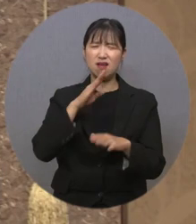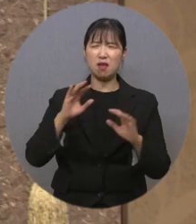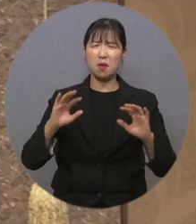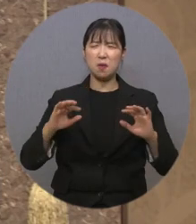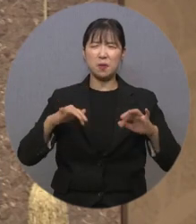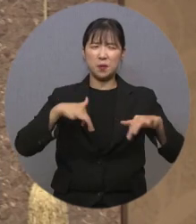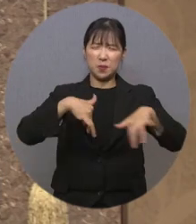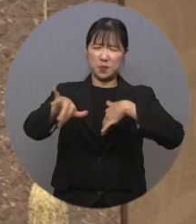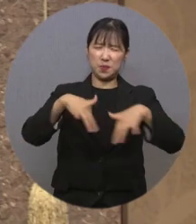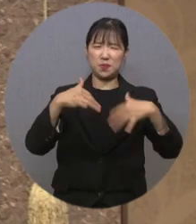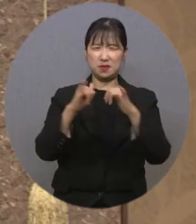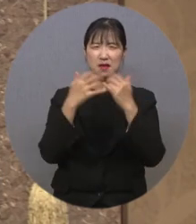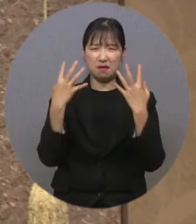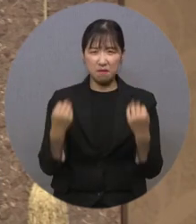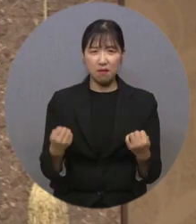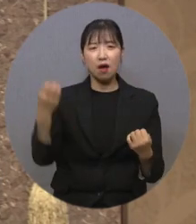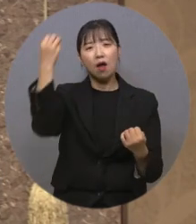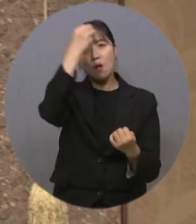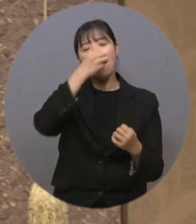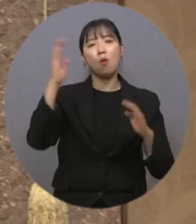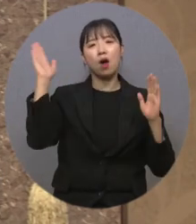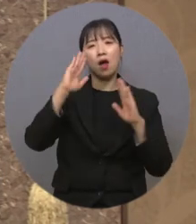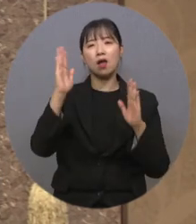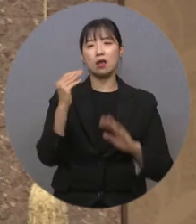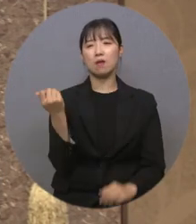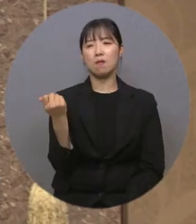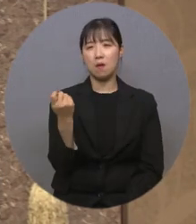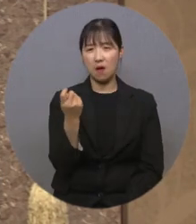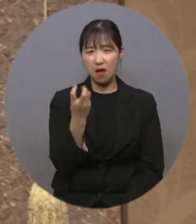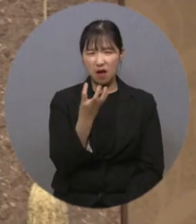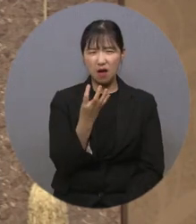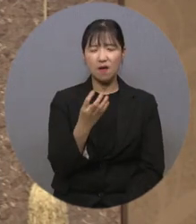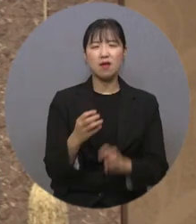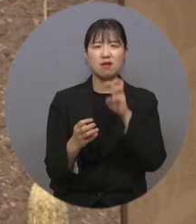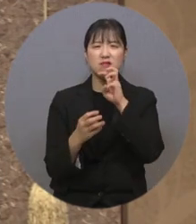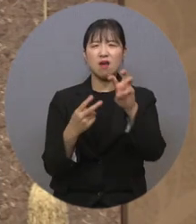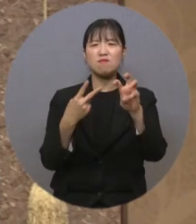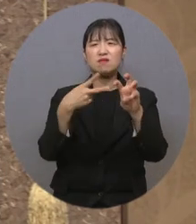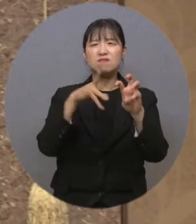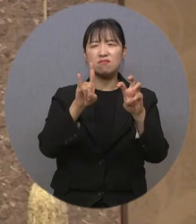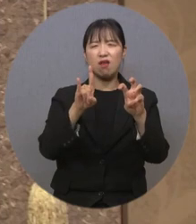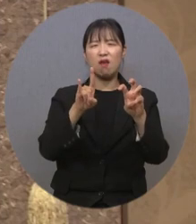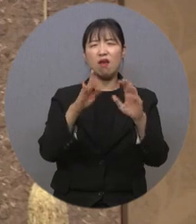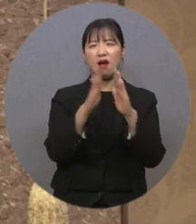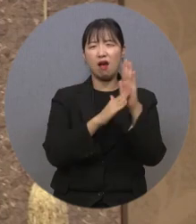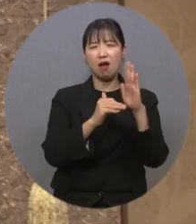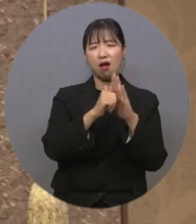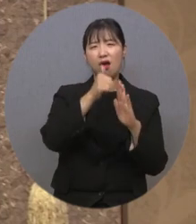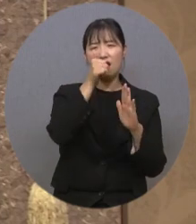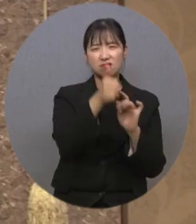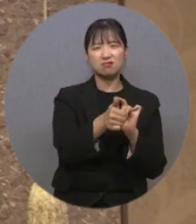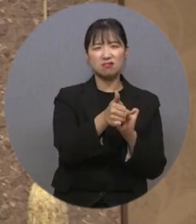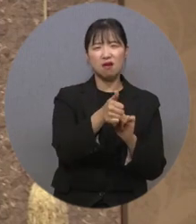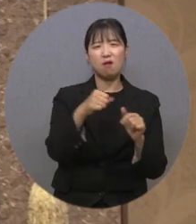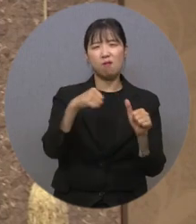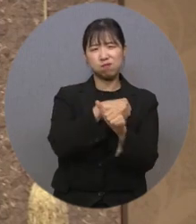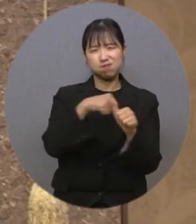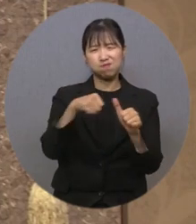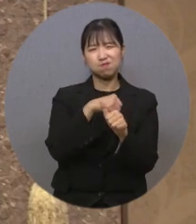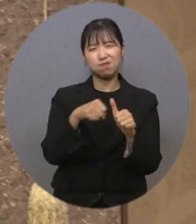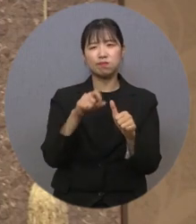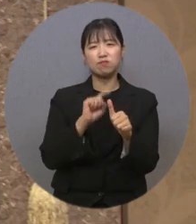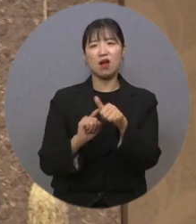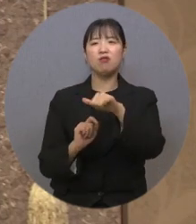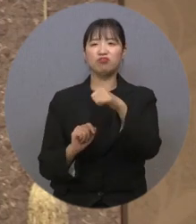네. 고교생 몇 명이 우리 그 30대 가장을 폭행을 해서 그